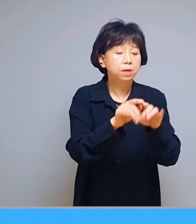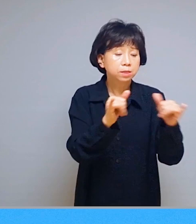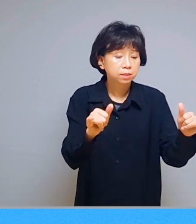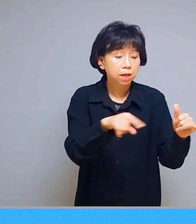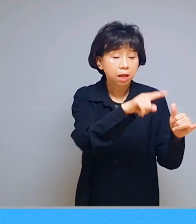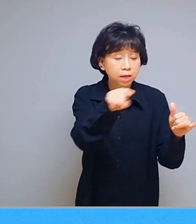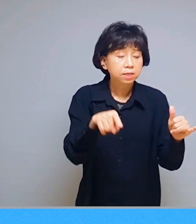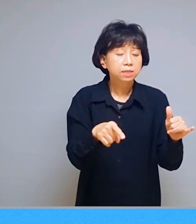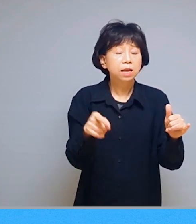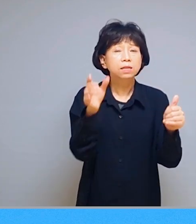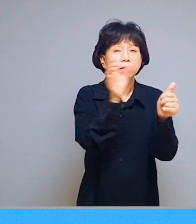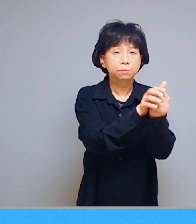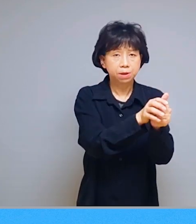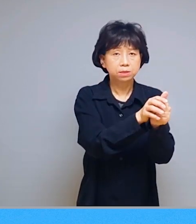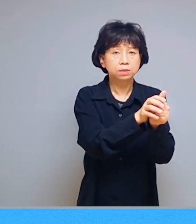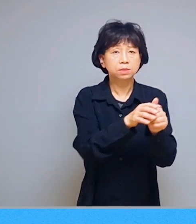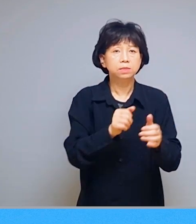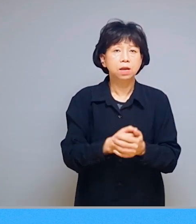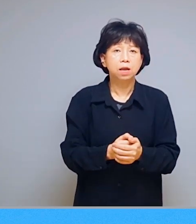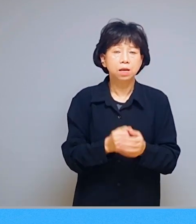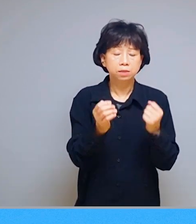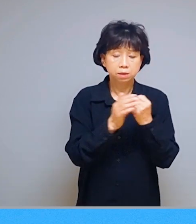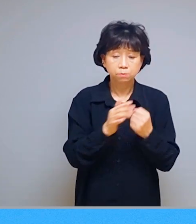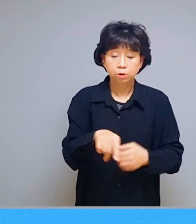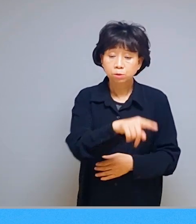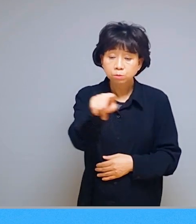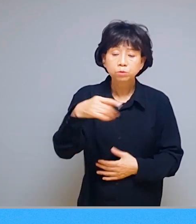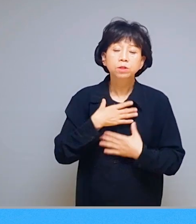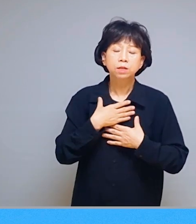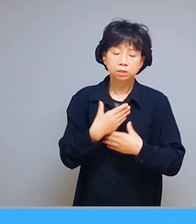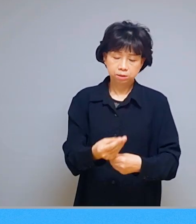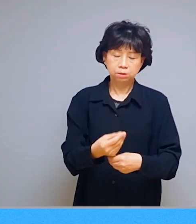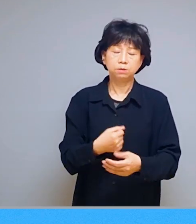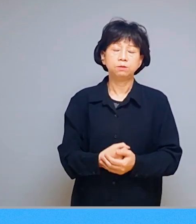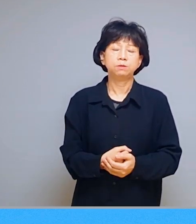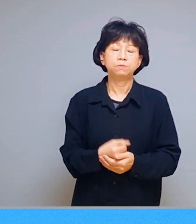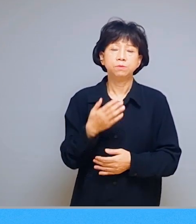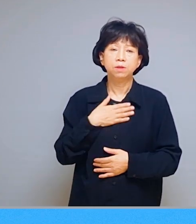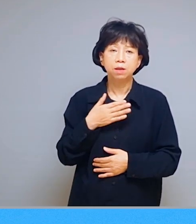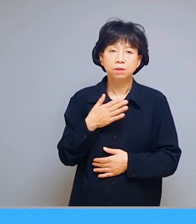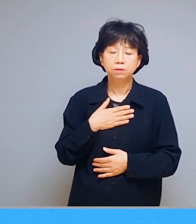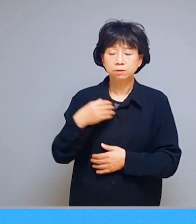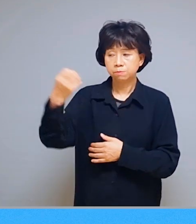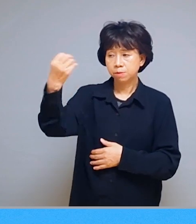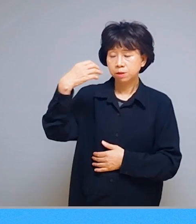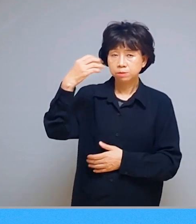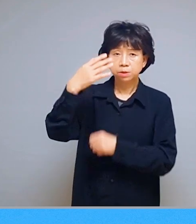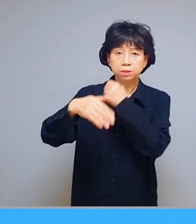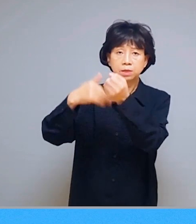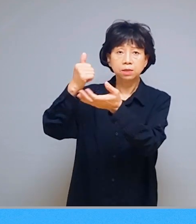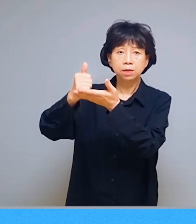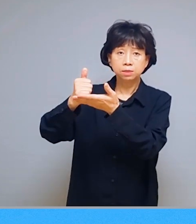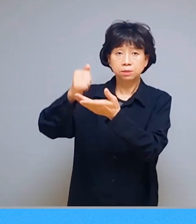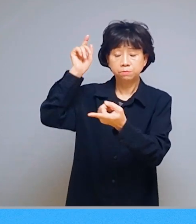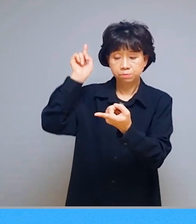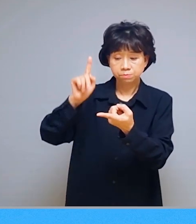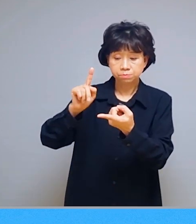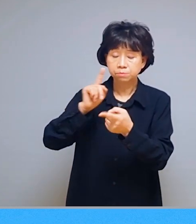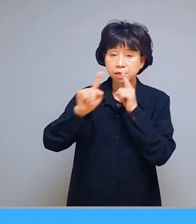주셨다 하였으니 그러므로 여러분이여 안심하라. 나는 내게 말씀하신 그대로